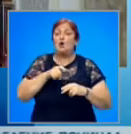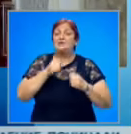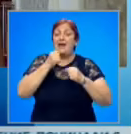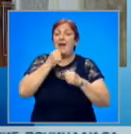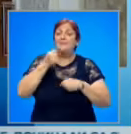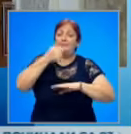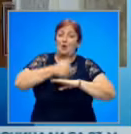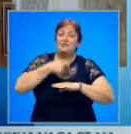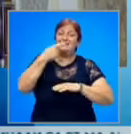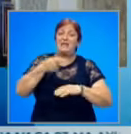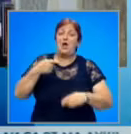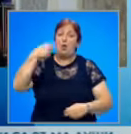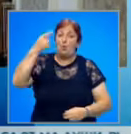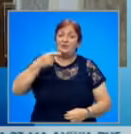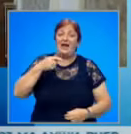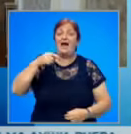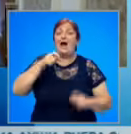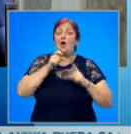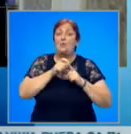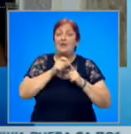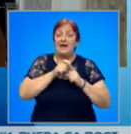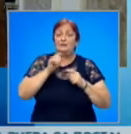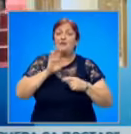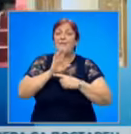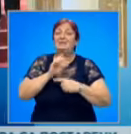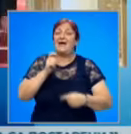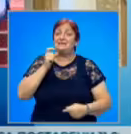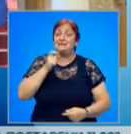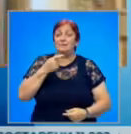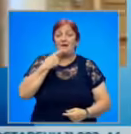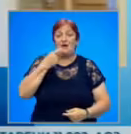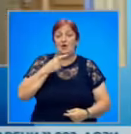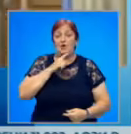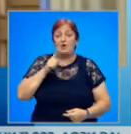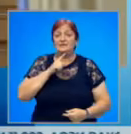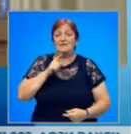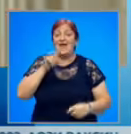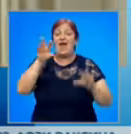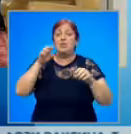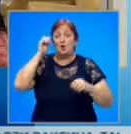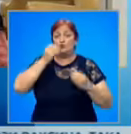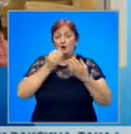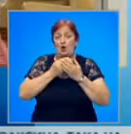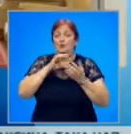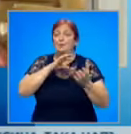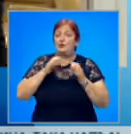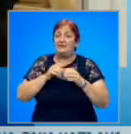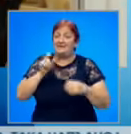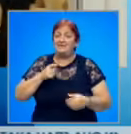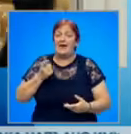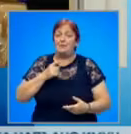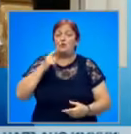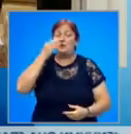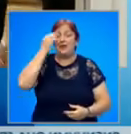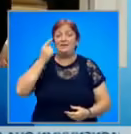след утрешния ден, а президентът Румен Радев на 15 септември говори за ненаучения урок от политиците, а именно